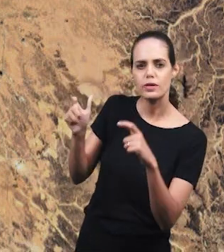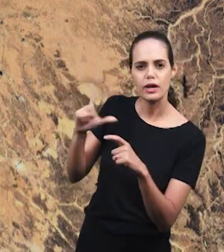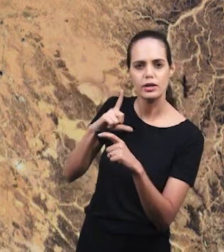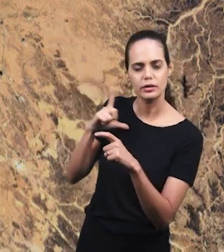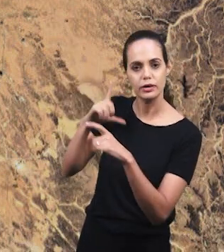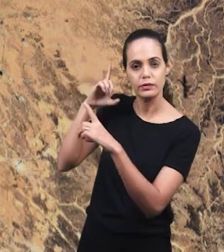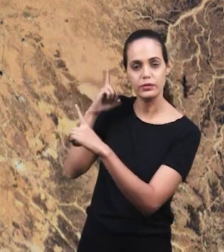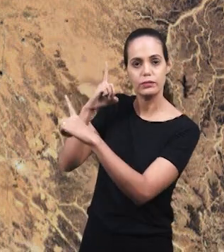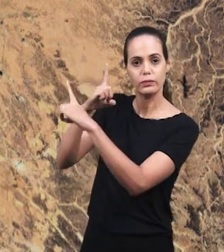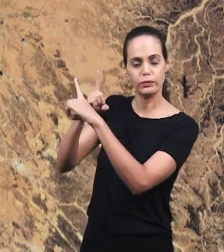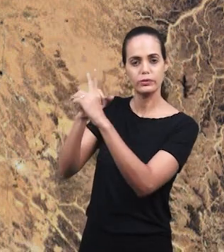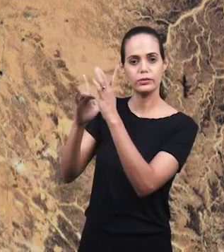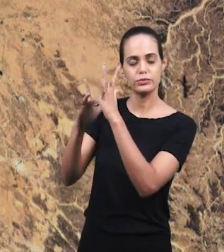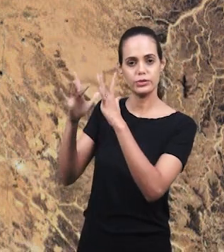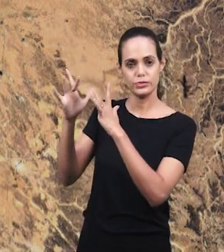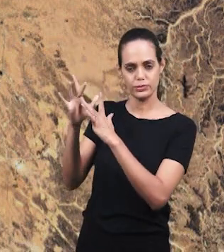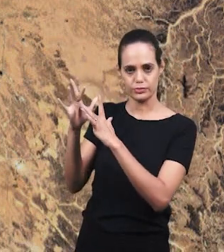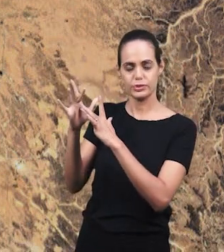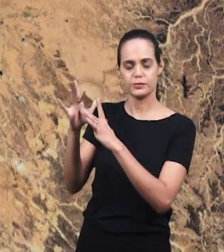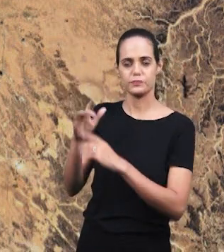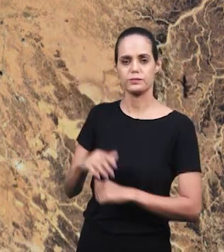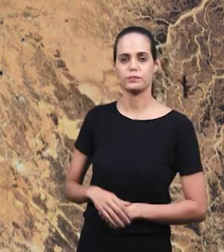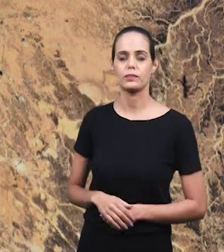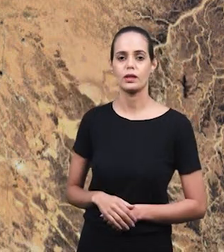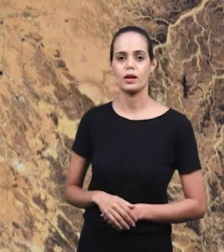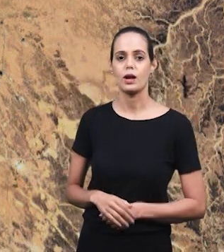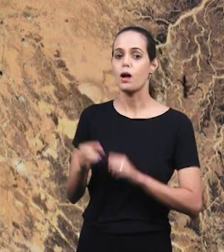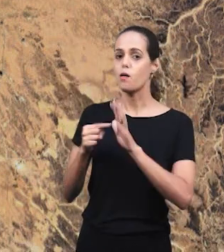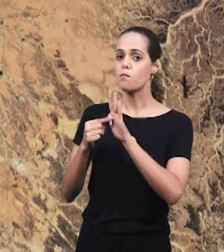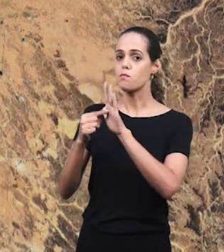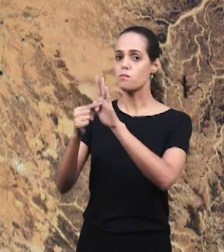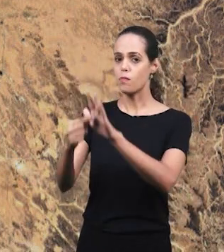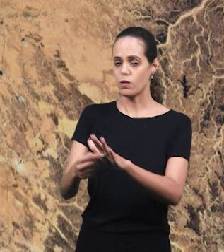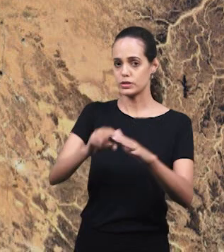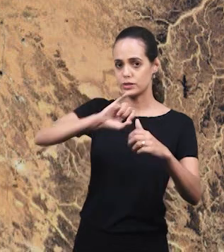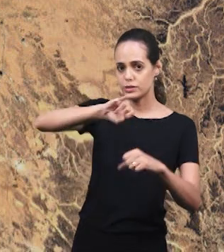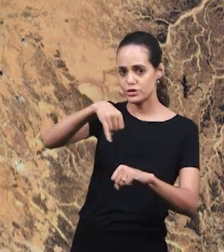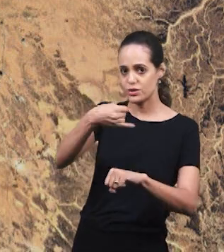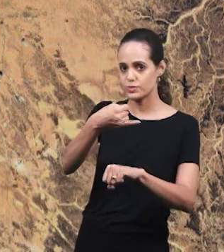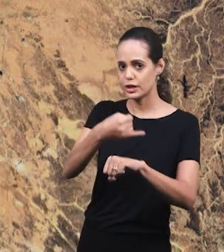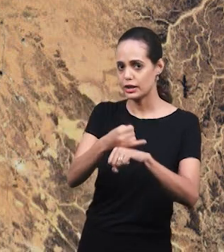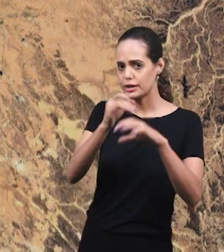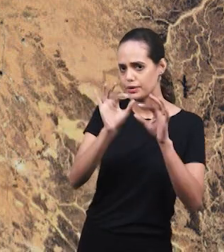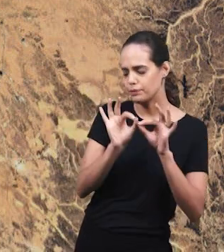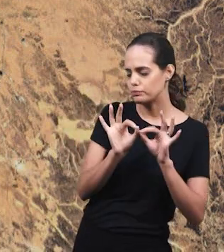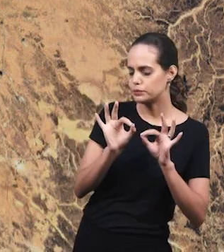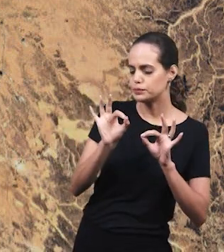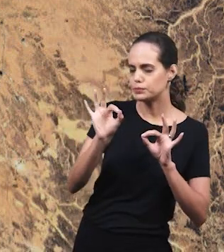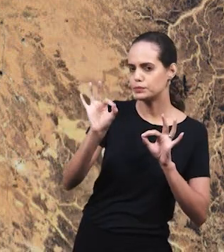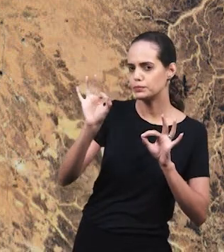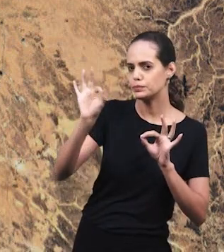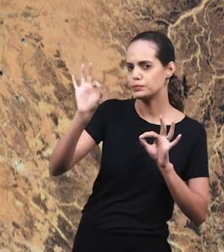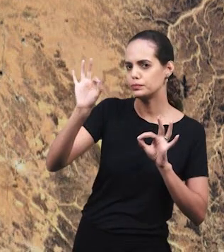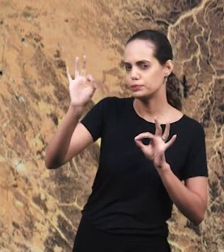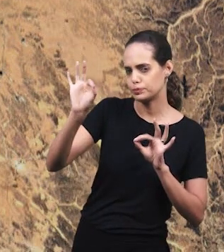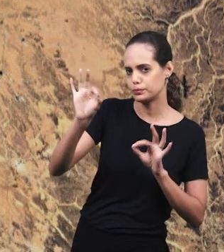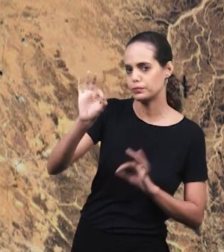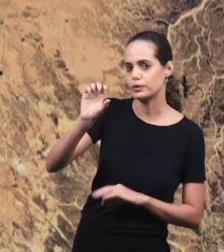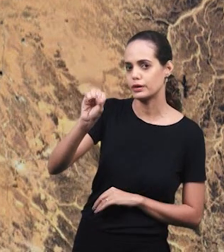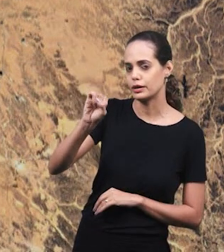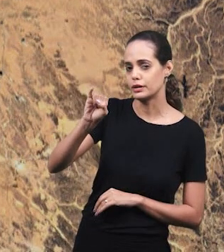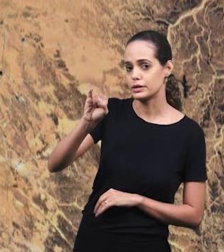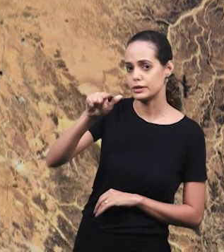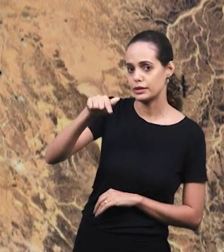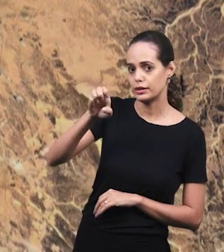Seigneur Jésus. Il envoie la ligne de Jérusalem vers Sichem, à